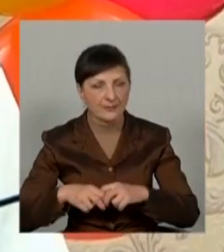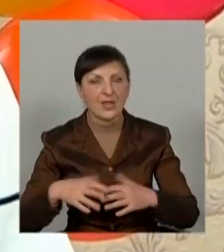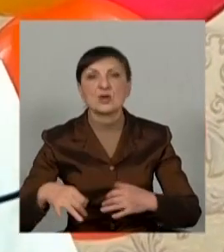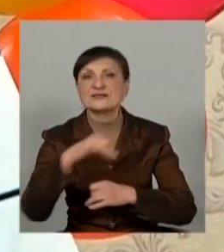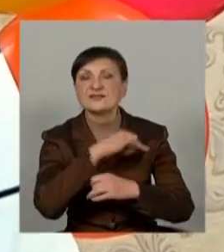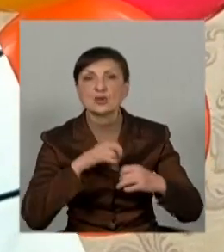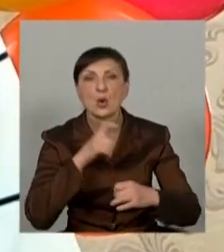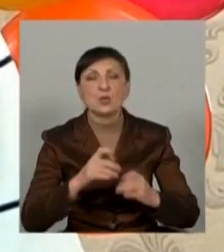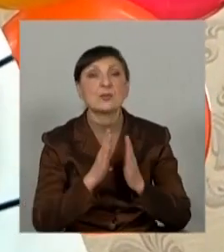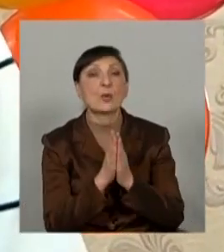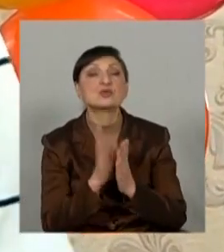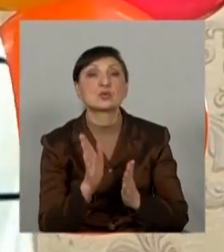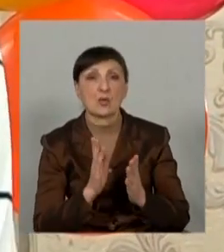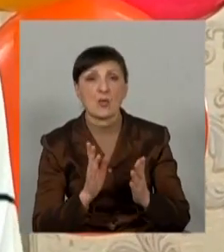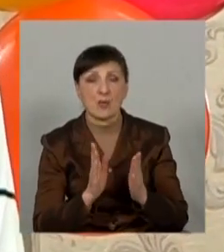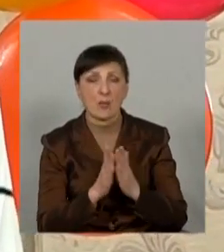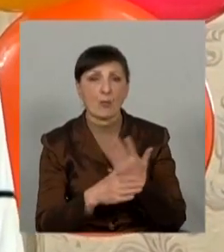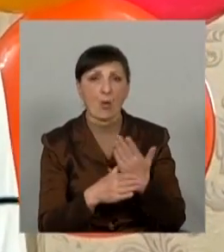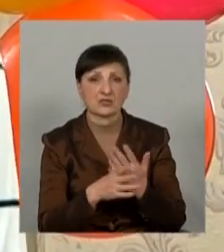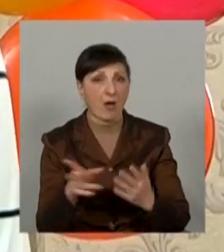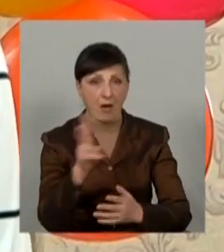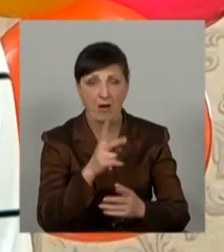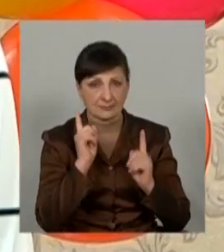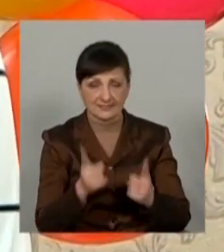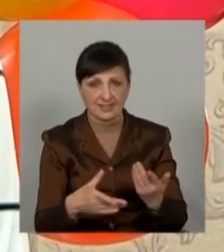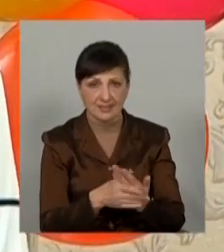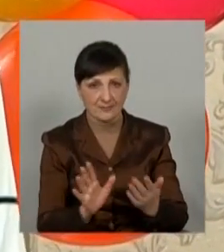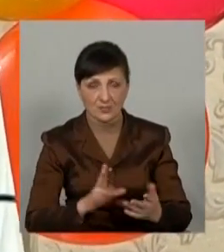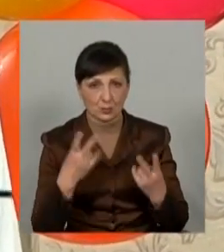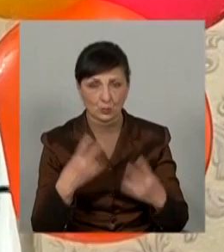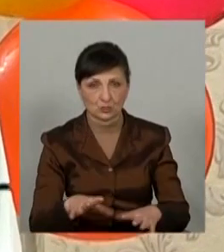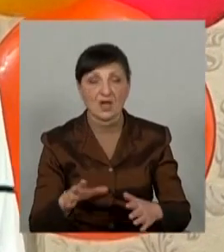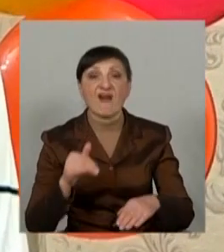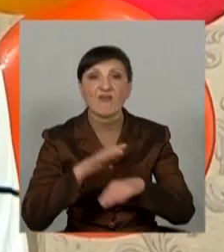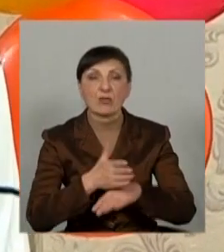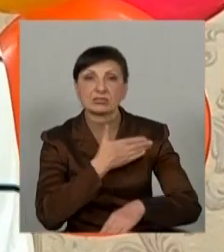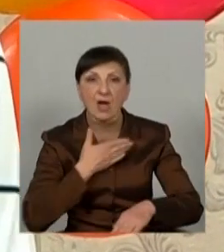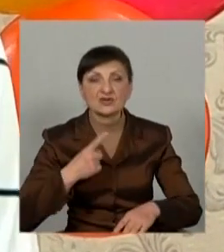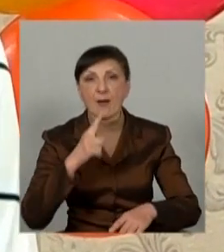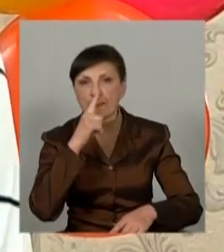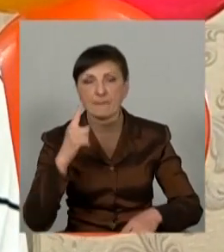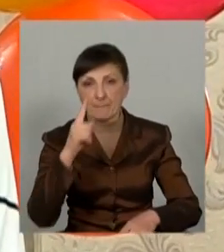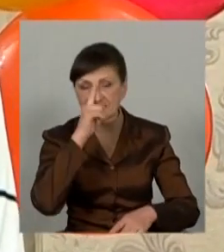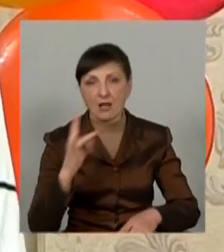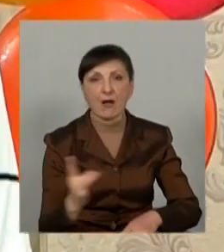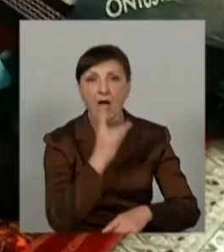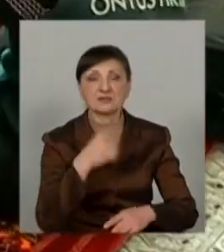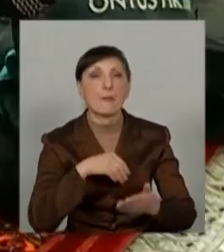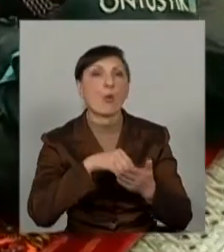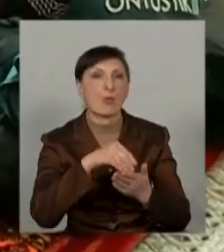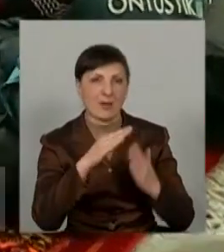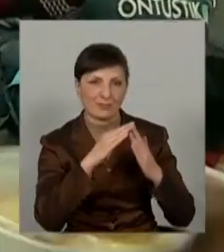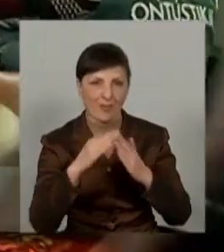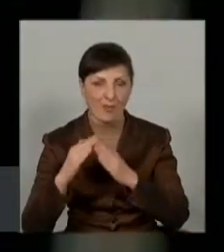люди, которые просят о помощи, хотя на самом деле в ней не нуждаются. В итоге в рамках работы нашего фонда раз в месяц мы делаем одну семью счастливой и покупаем дом. В